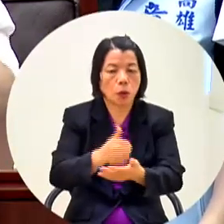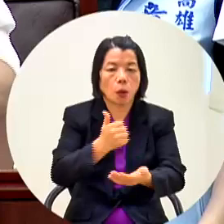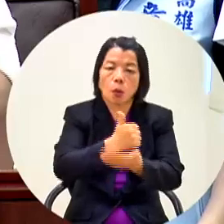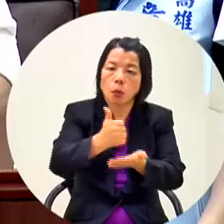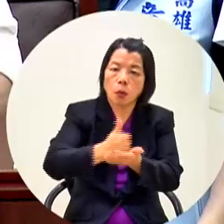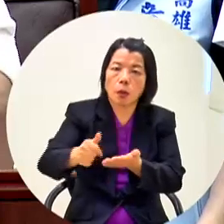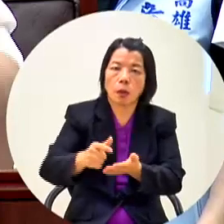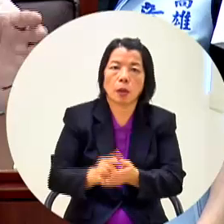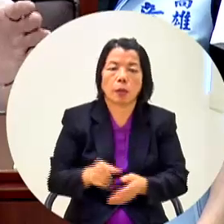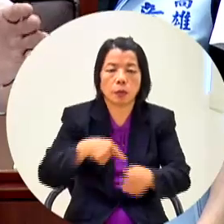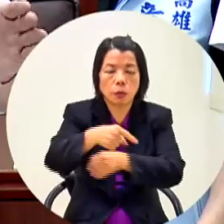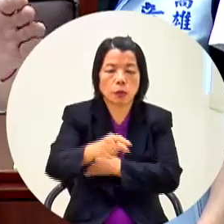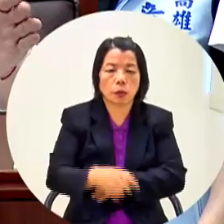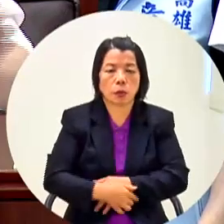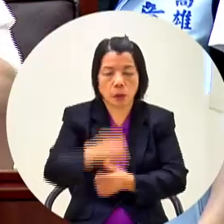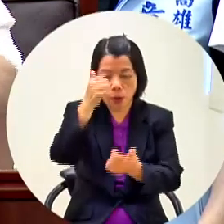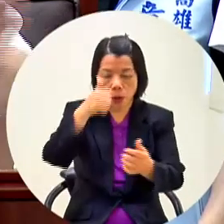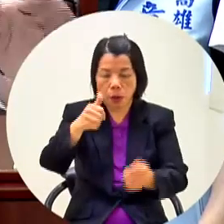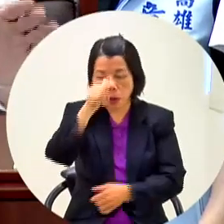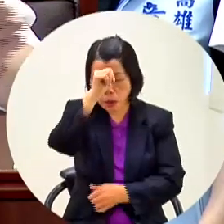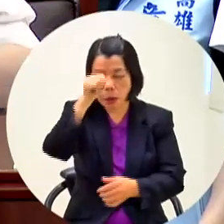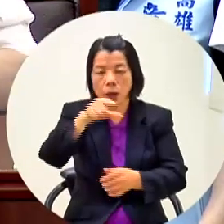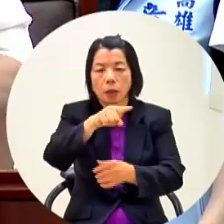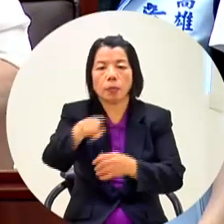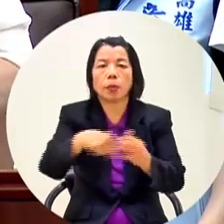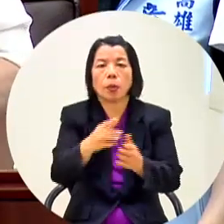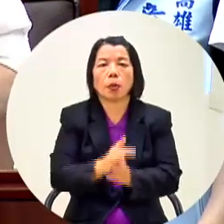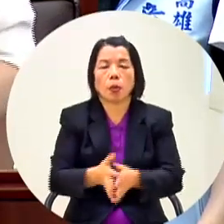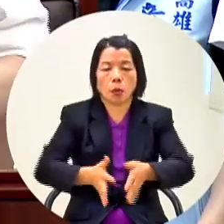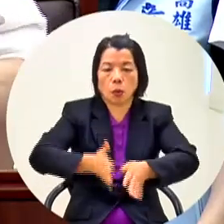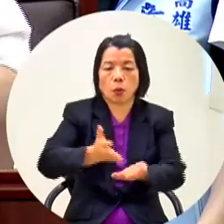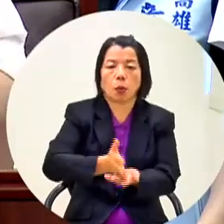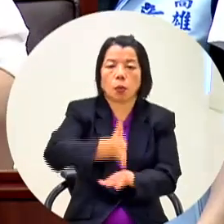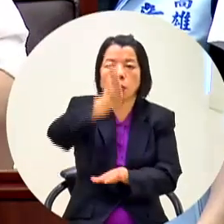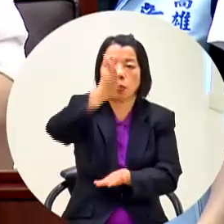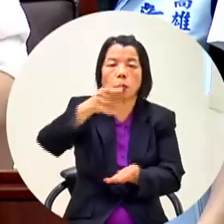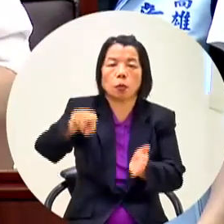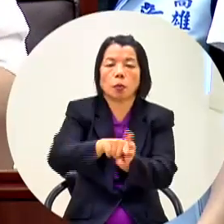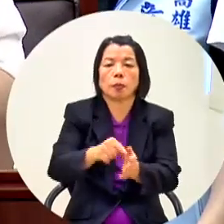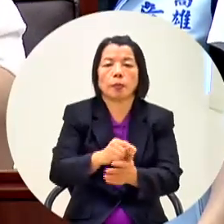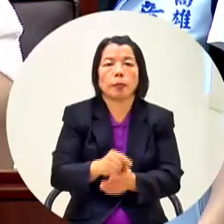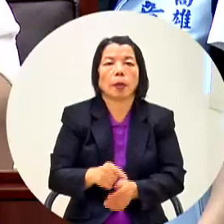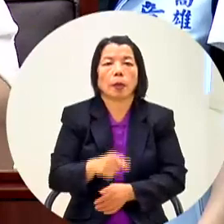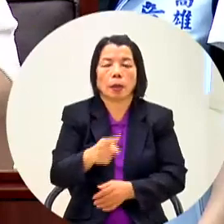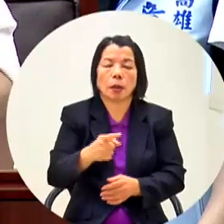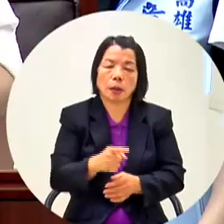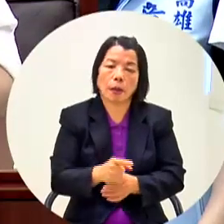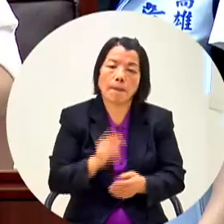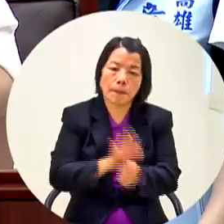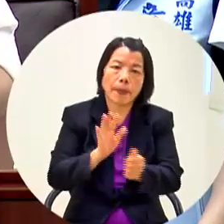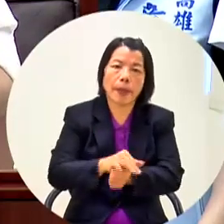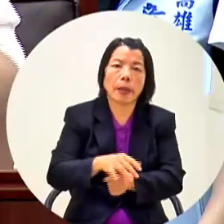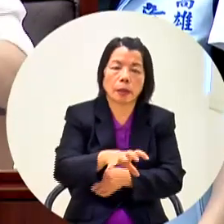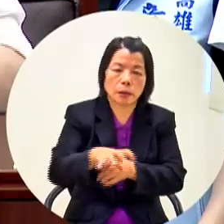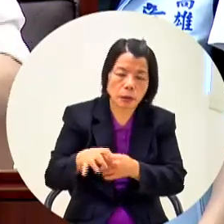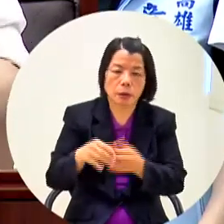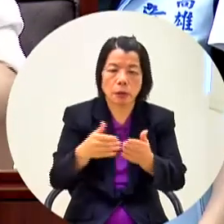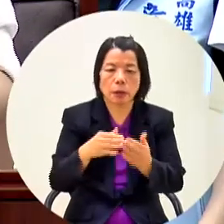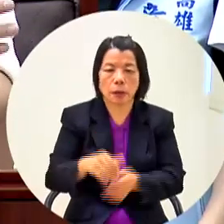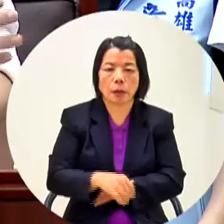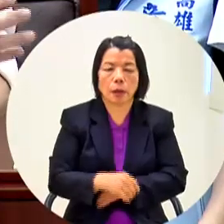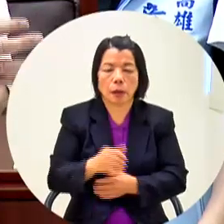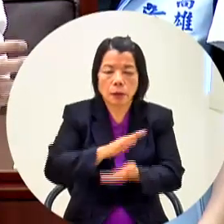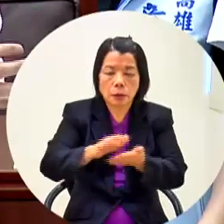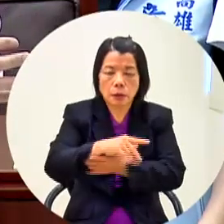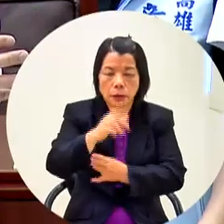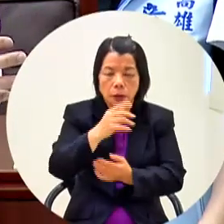登陆了阿拉伯世界的杜拜，然后我们也协助我们农渔民争取清真认证，都是为了下